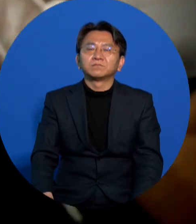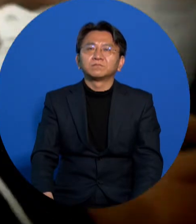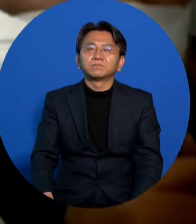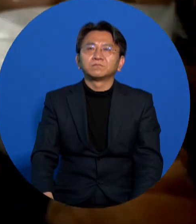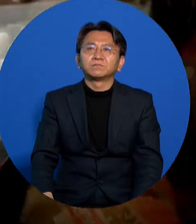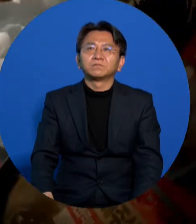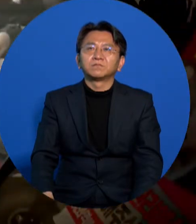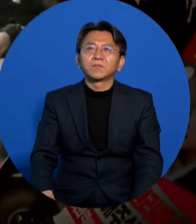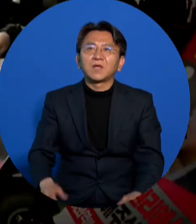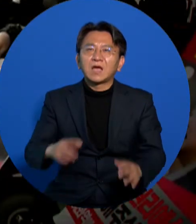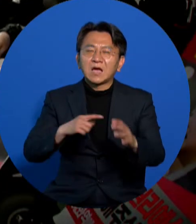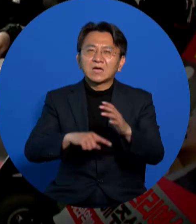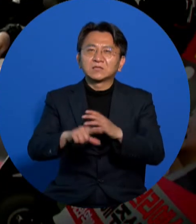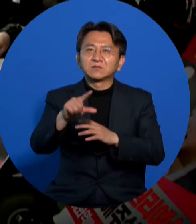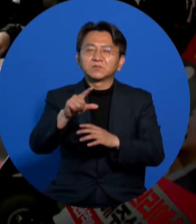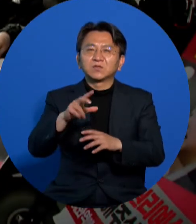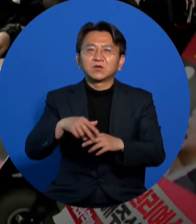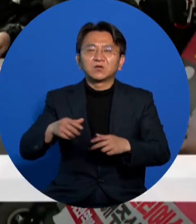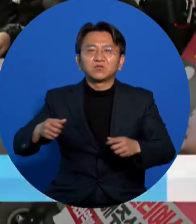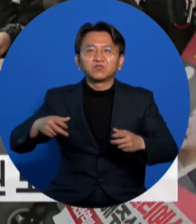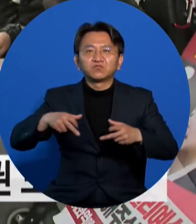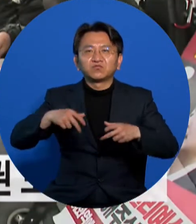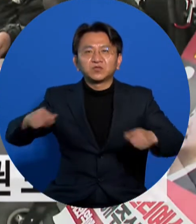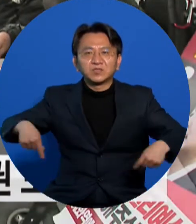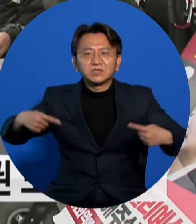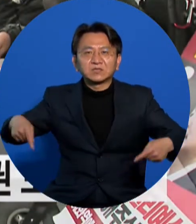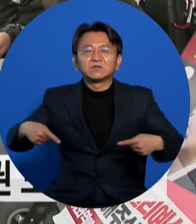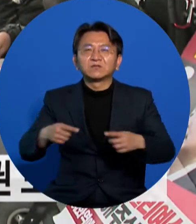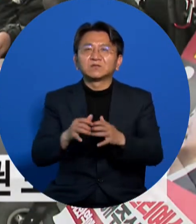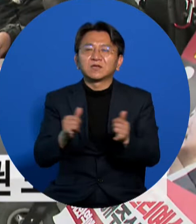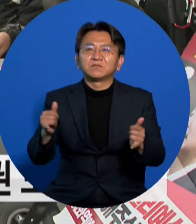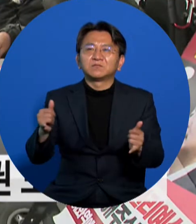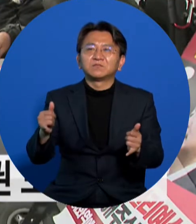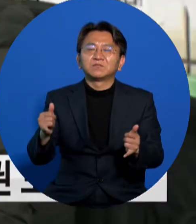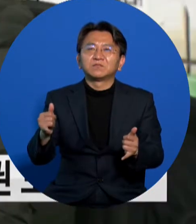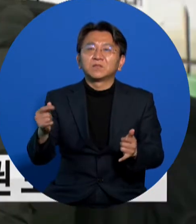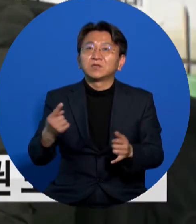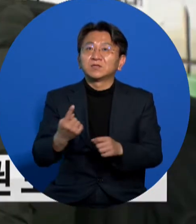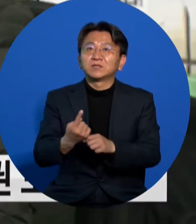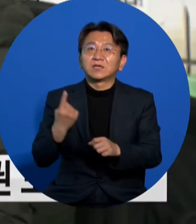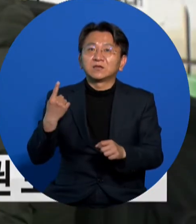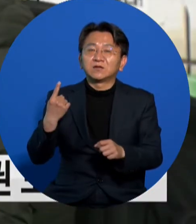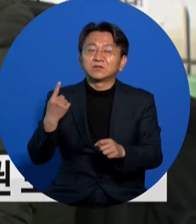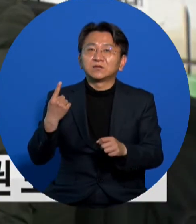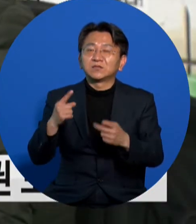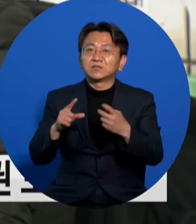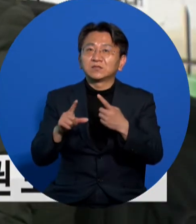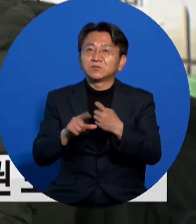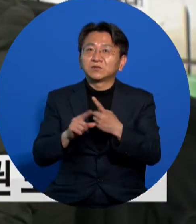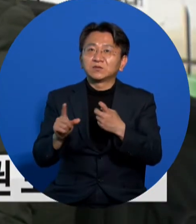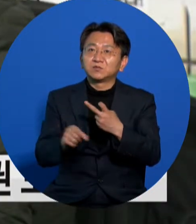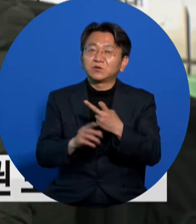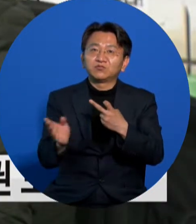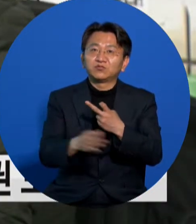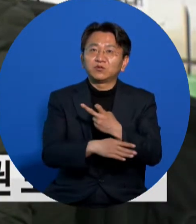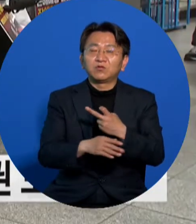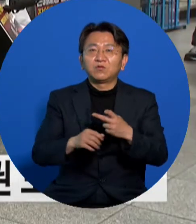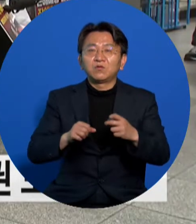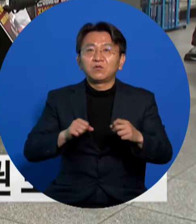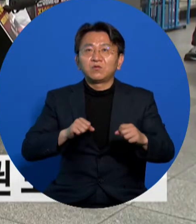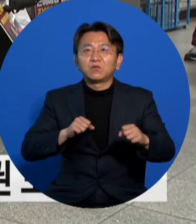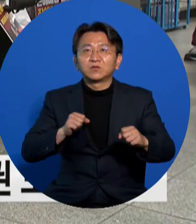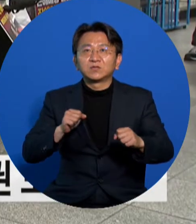바쁜 출근길 지하철에 휠체어를 탄 사람들이 등장합니다. 지난해 연말부터 이어지고 있는 장애인 단체 지하철